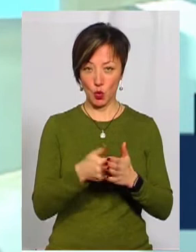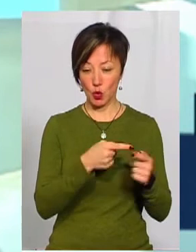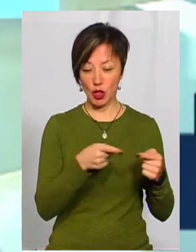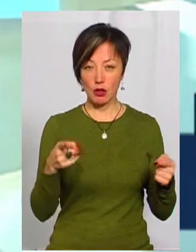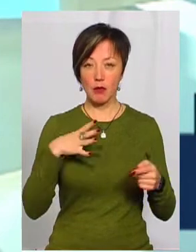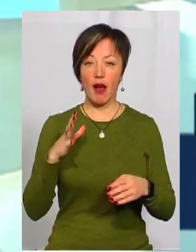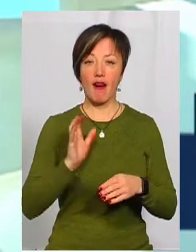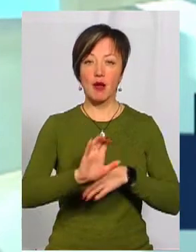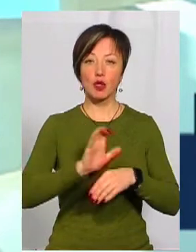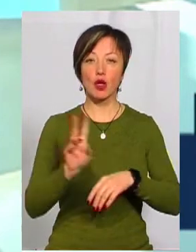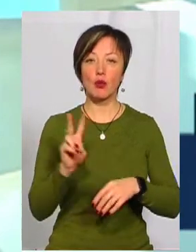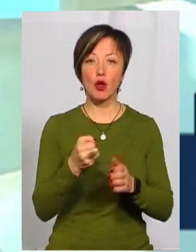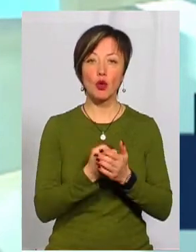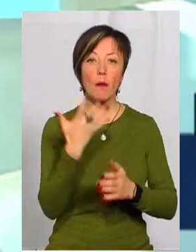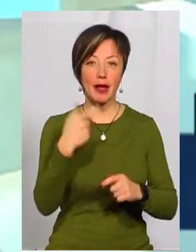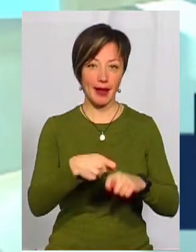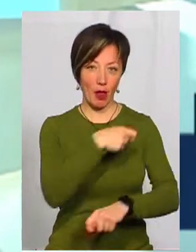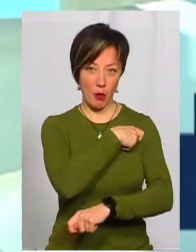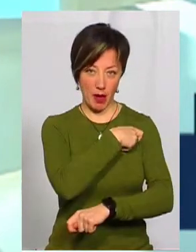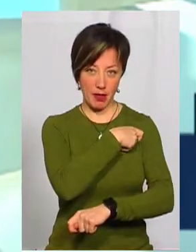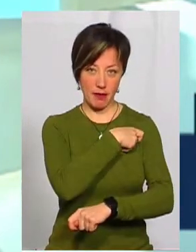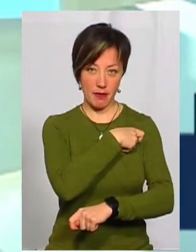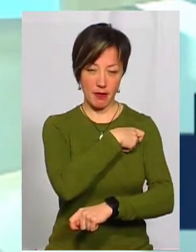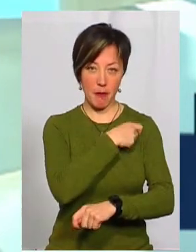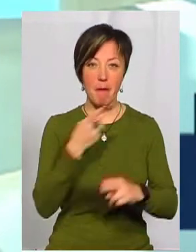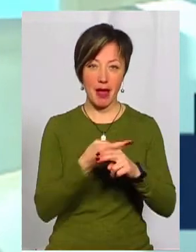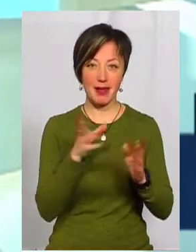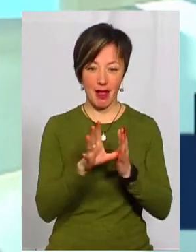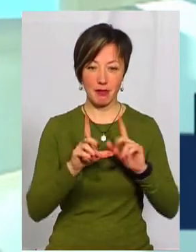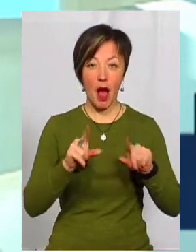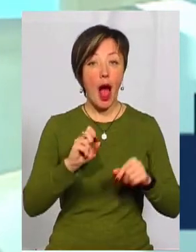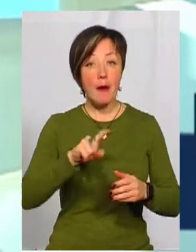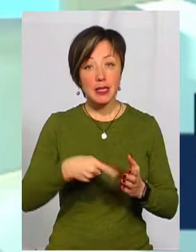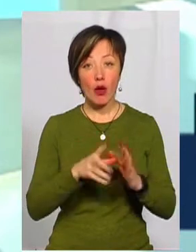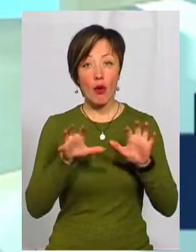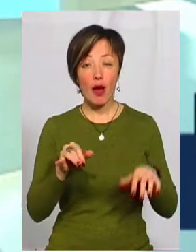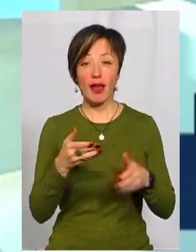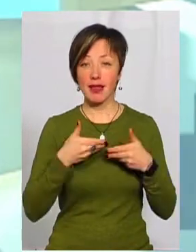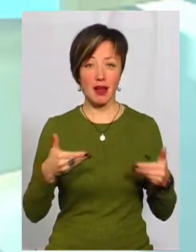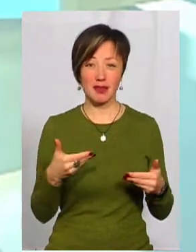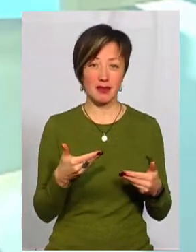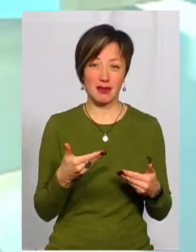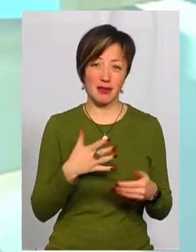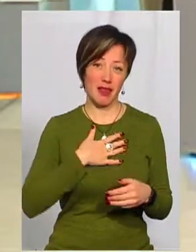тільки випускати тролейбуси до 5 кілометрів, розумієте? А міського голову і нас, в принципі, не